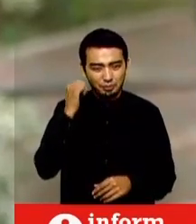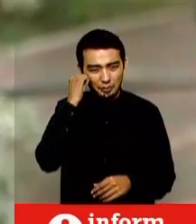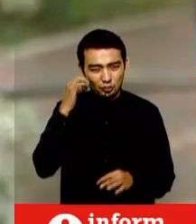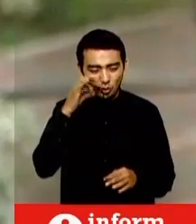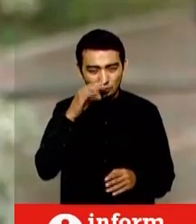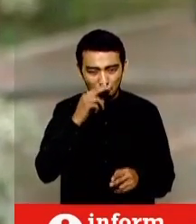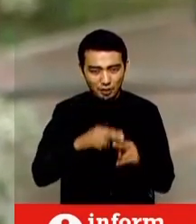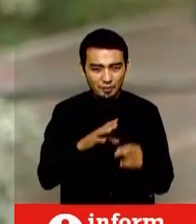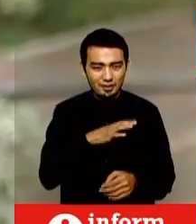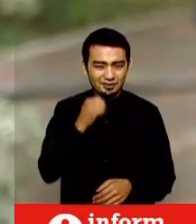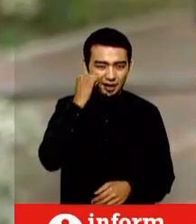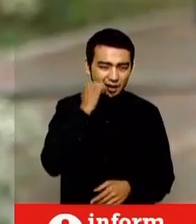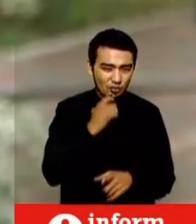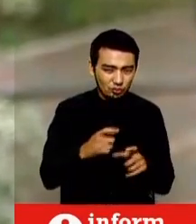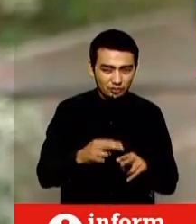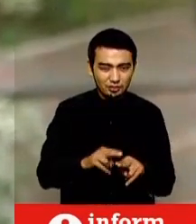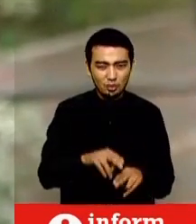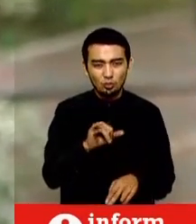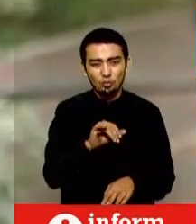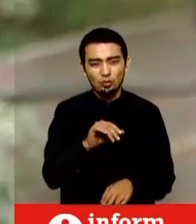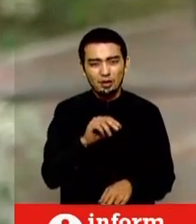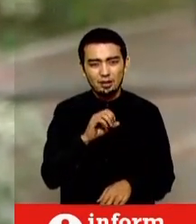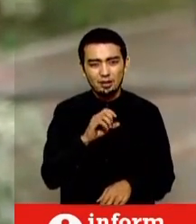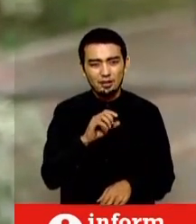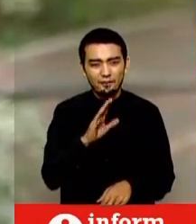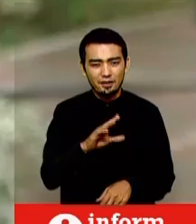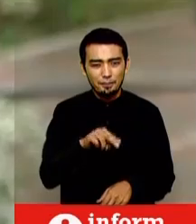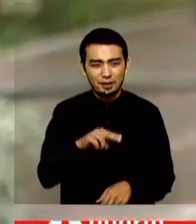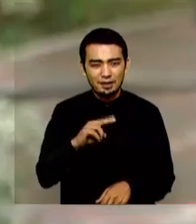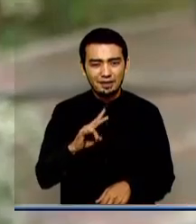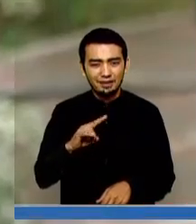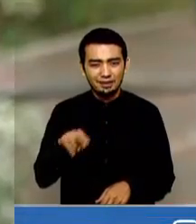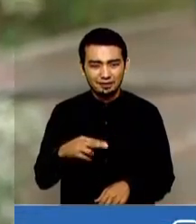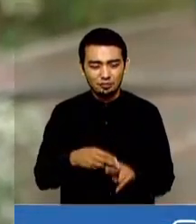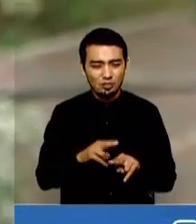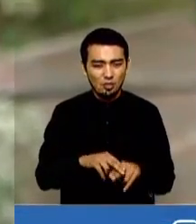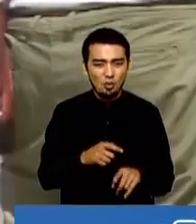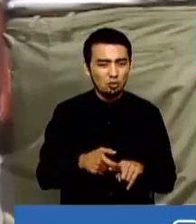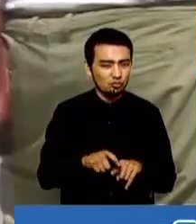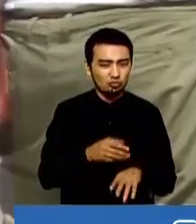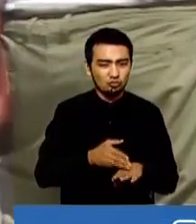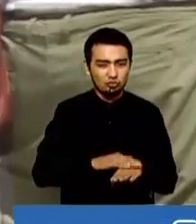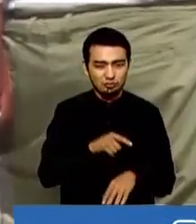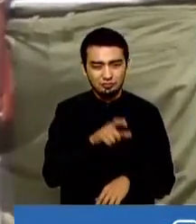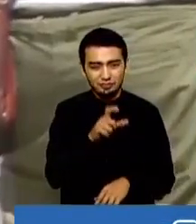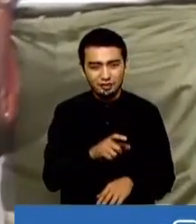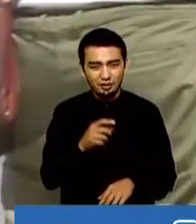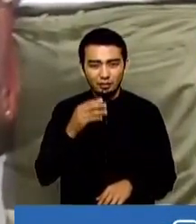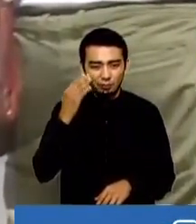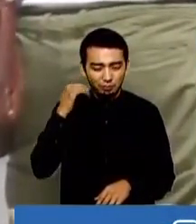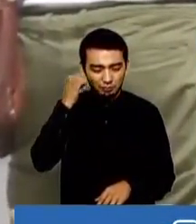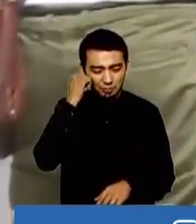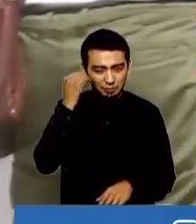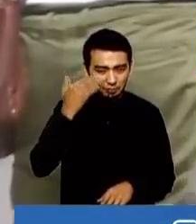пожилые люди, люди, состоящие на учете в ОПНД. Это тоже такая особая категория, очень-очень тяжелая. Всего в Казахстане в